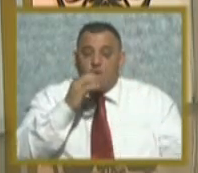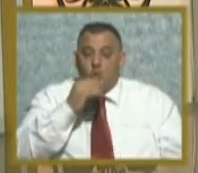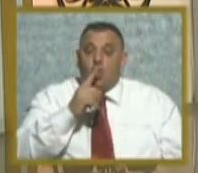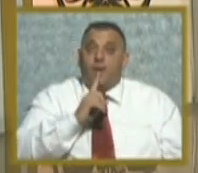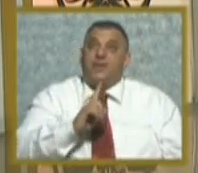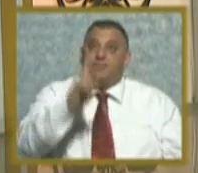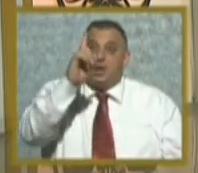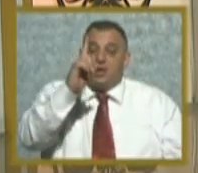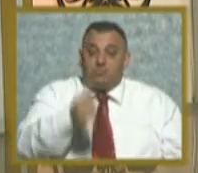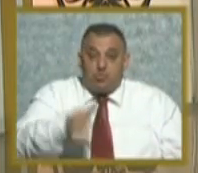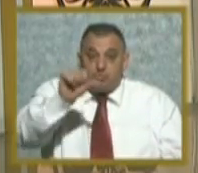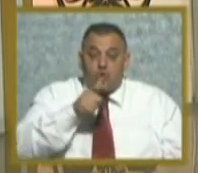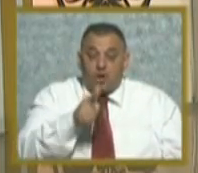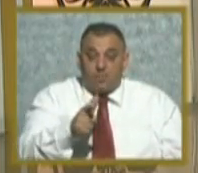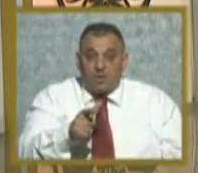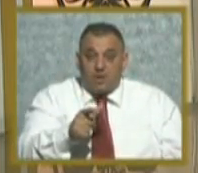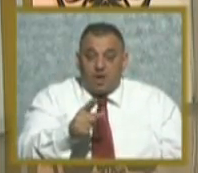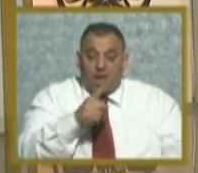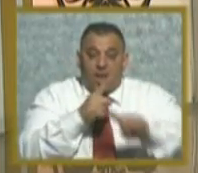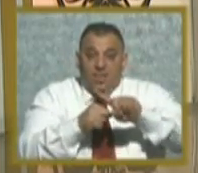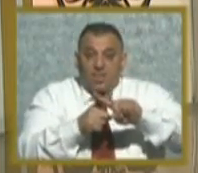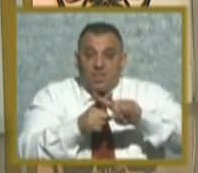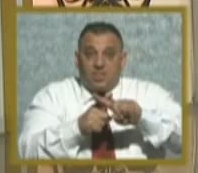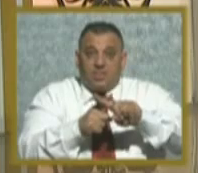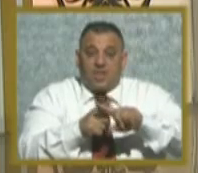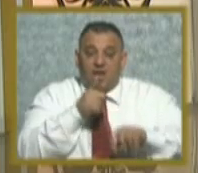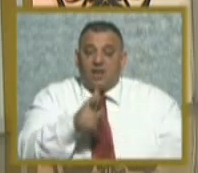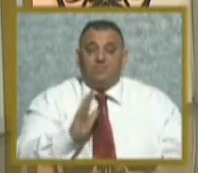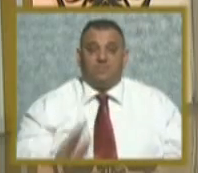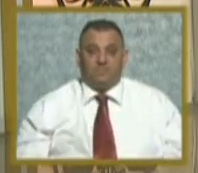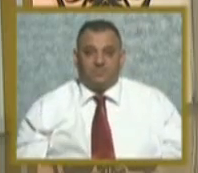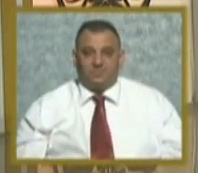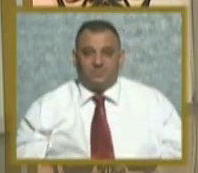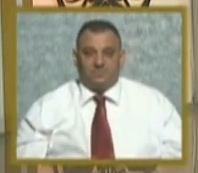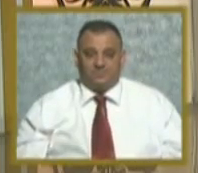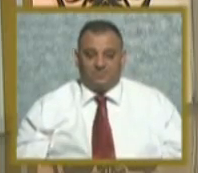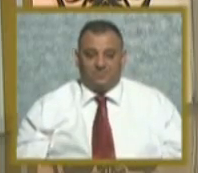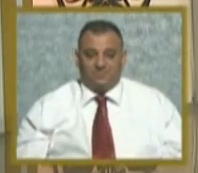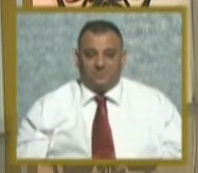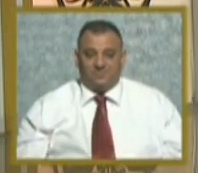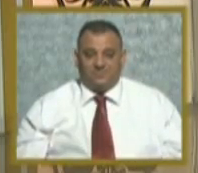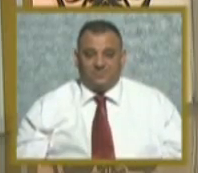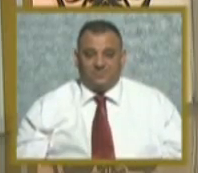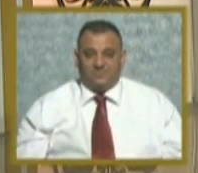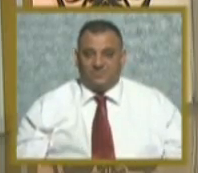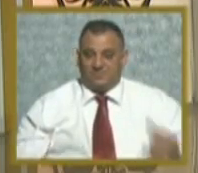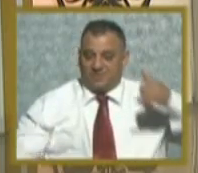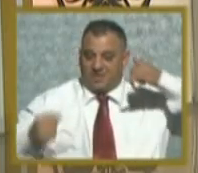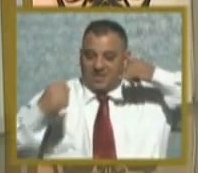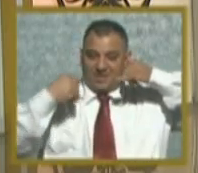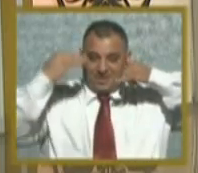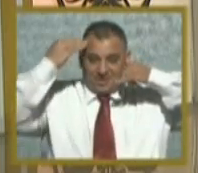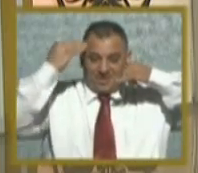الرحيم شو إيه؟ يعني خطأ لما صار. طيب يا معتصم أبشر إن شاء الله. تفضلي لمياء.